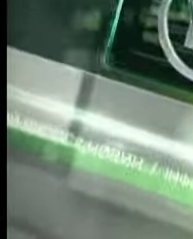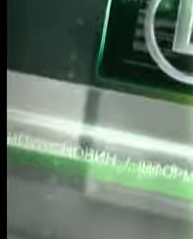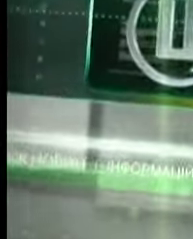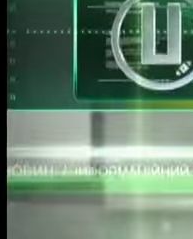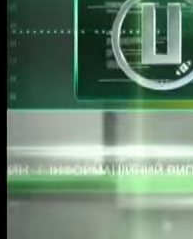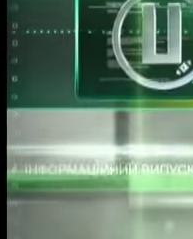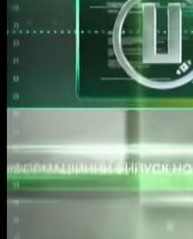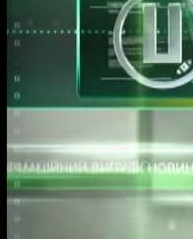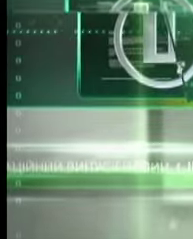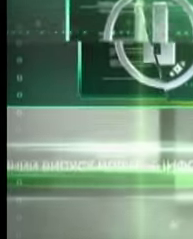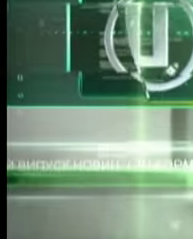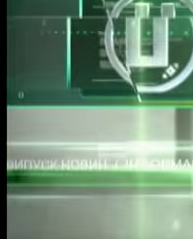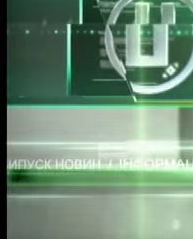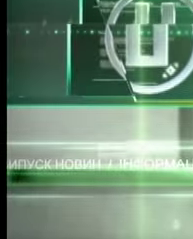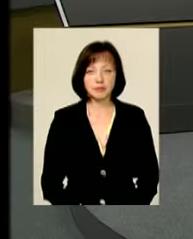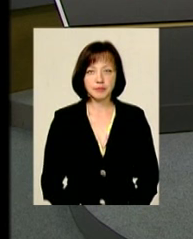Музика